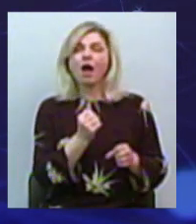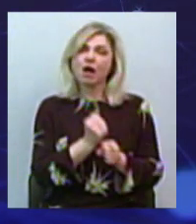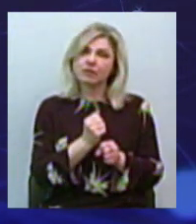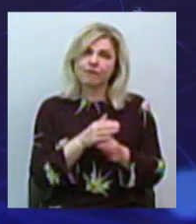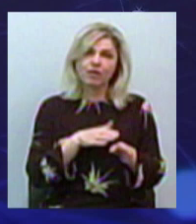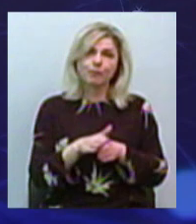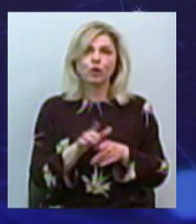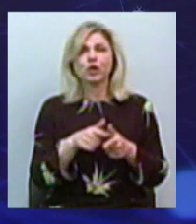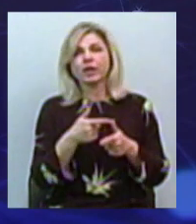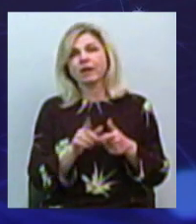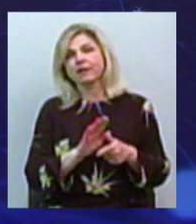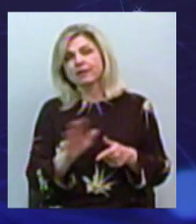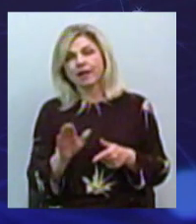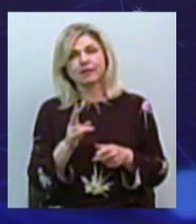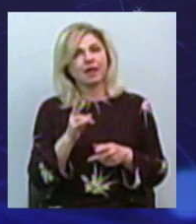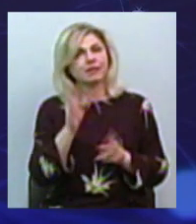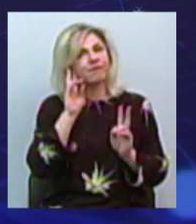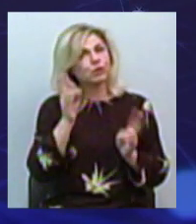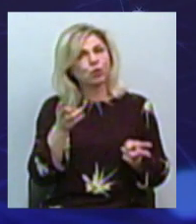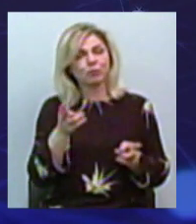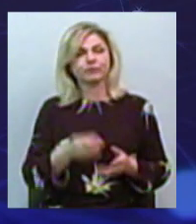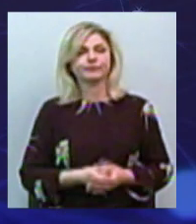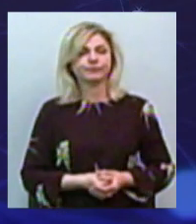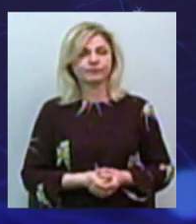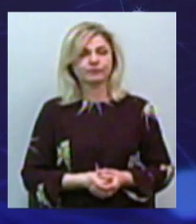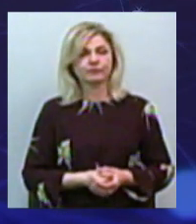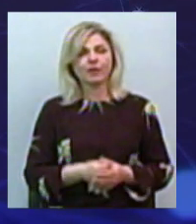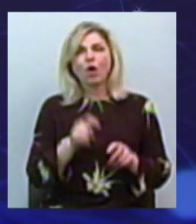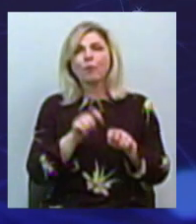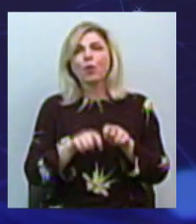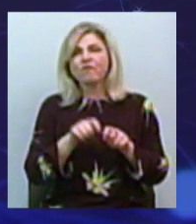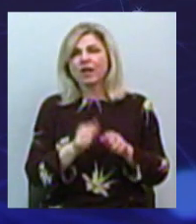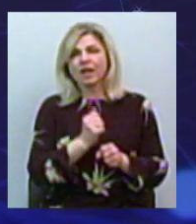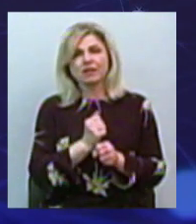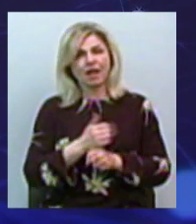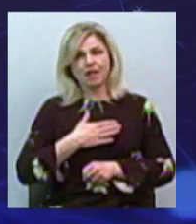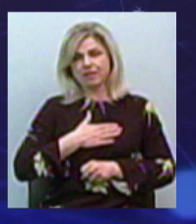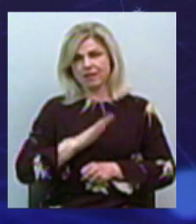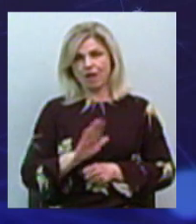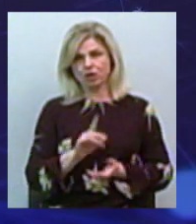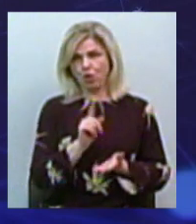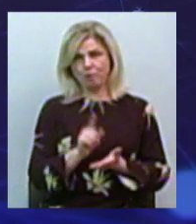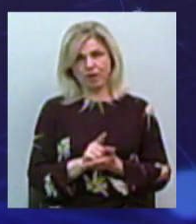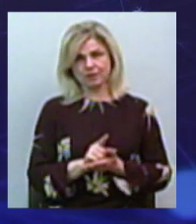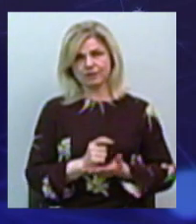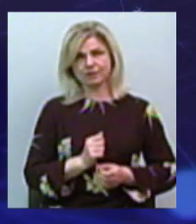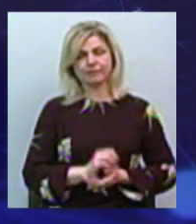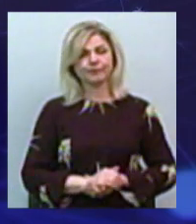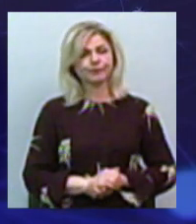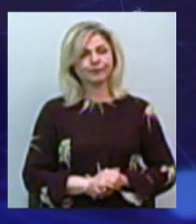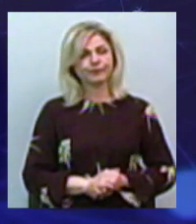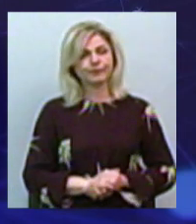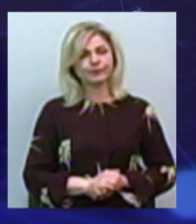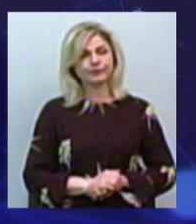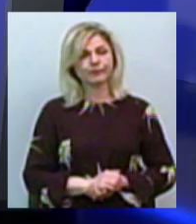маршрутках? Ми невідомо. Не здійснюємо перевірок. Це дещо не наша функція, але рекомендації ми такі направили. А які, Світлана